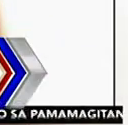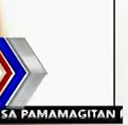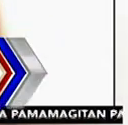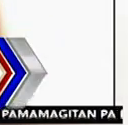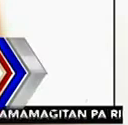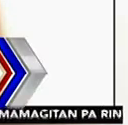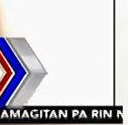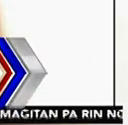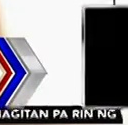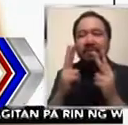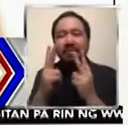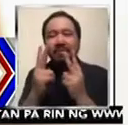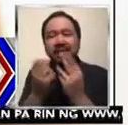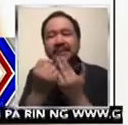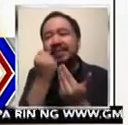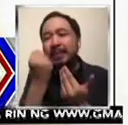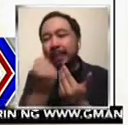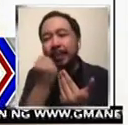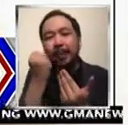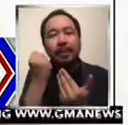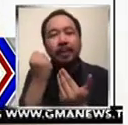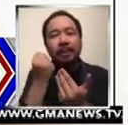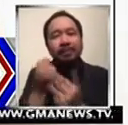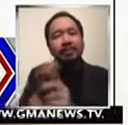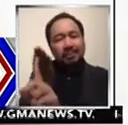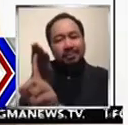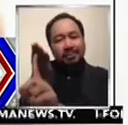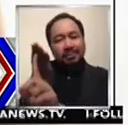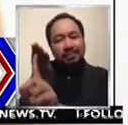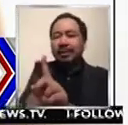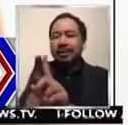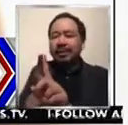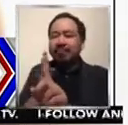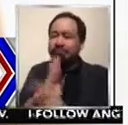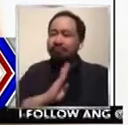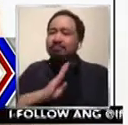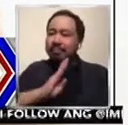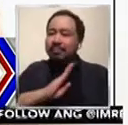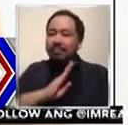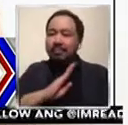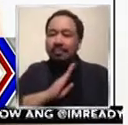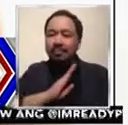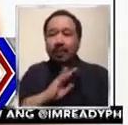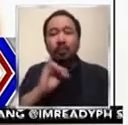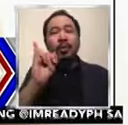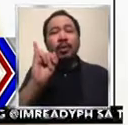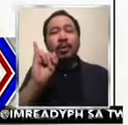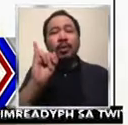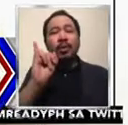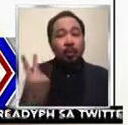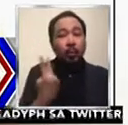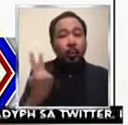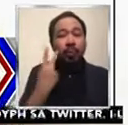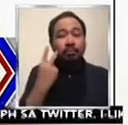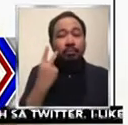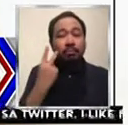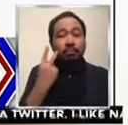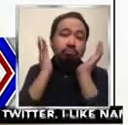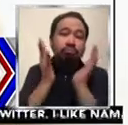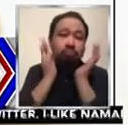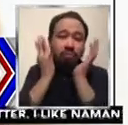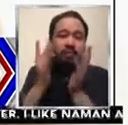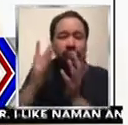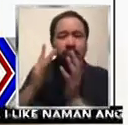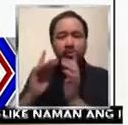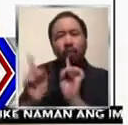humble, ang simple lang kausap. Whenever we talked, we both talked about his